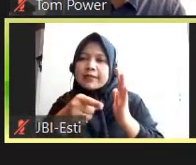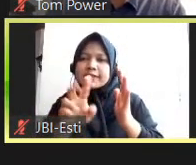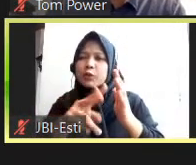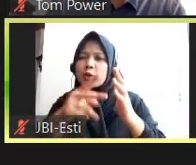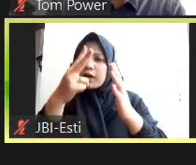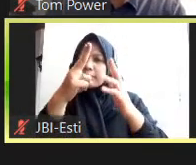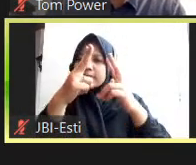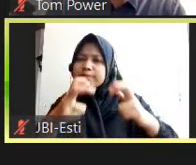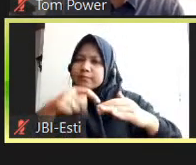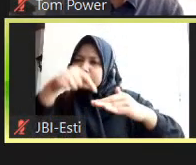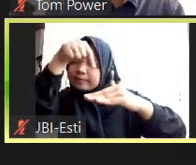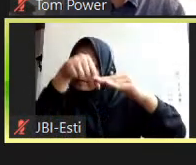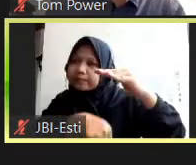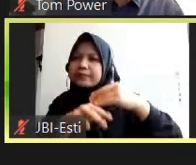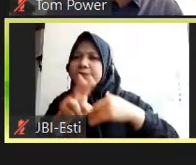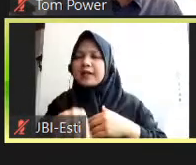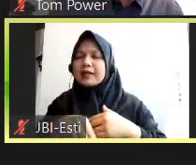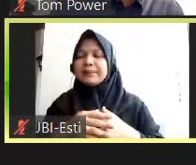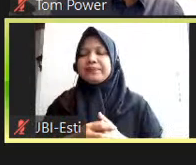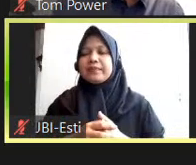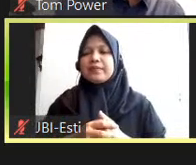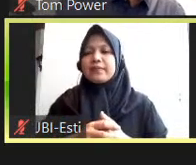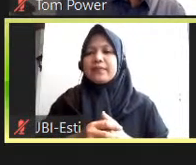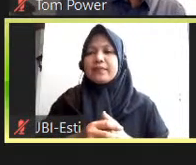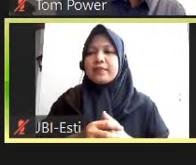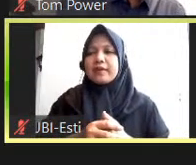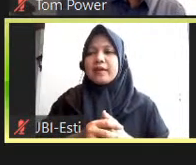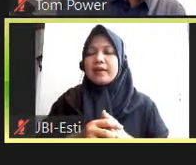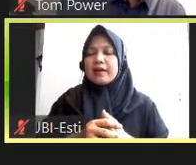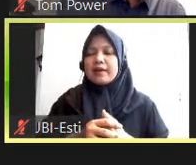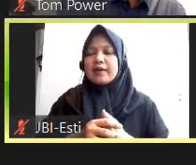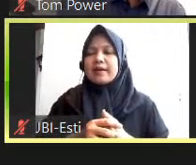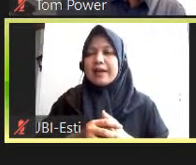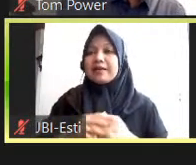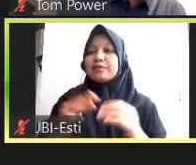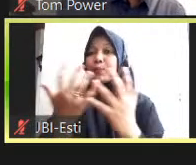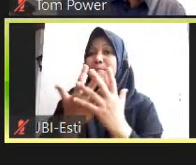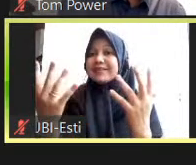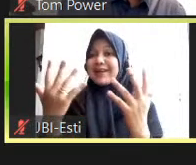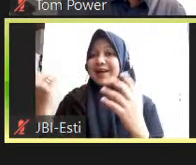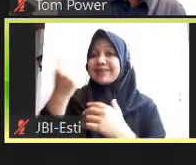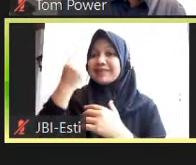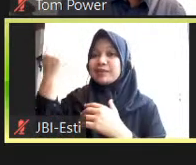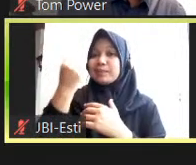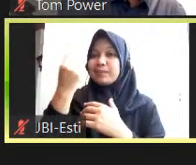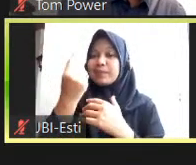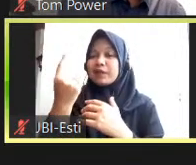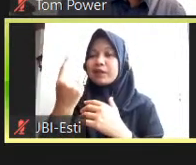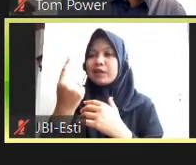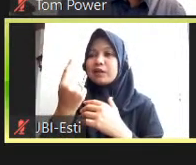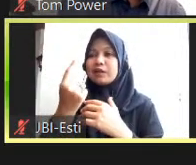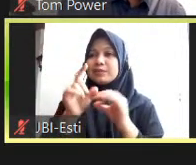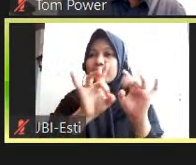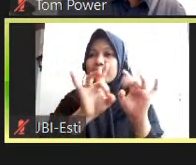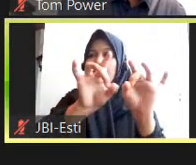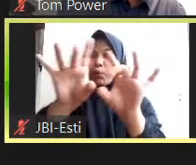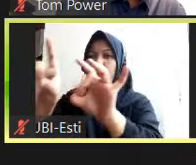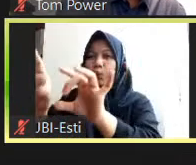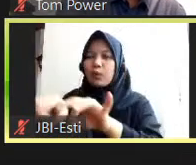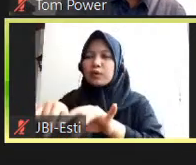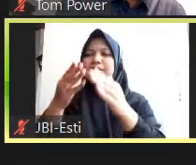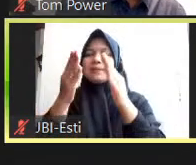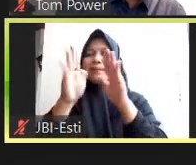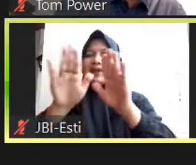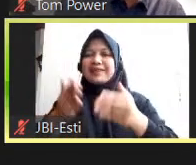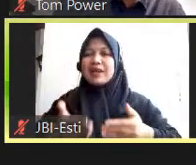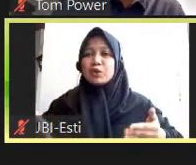ketiga dari serangan terhadap masyarakat sipil di ranah digital itu adalah weaponization of technology. Teman-teman tahu bahwa